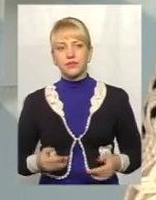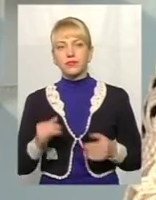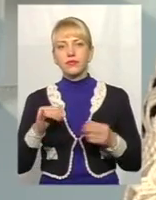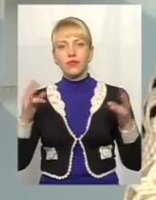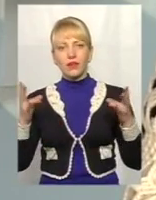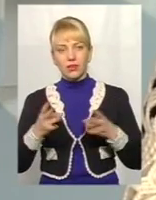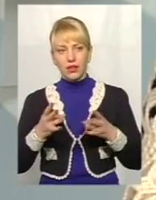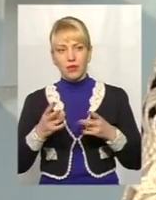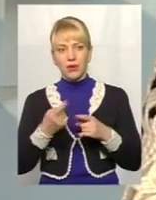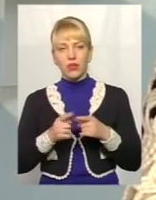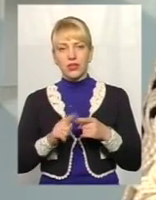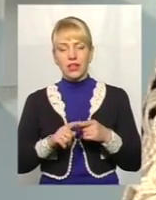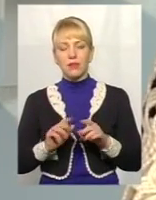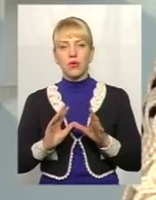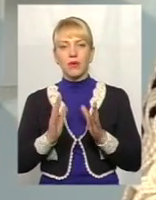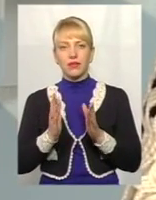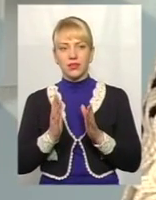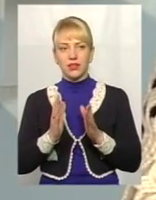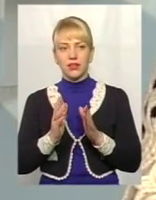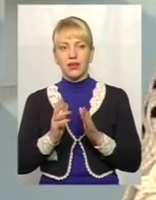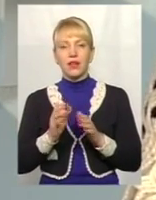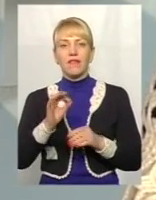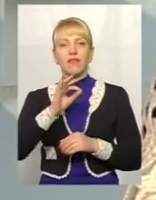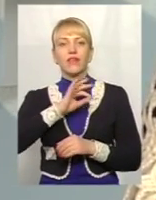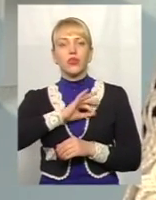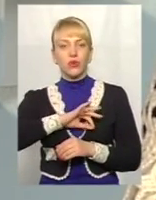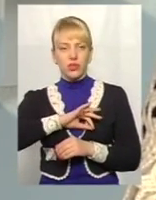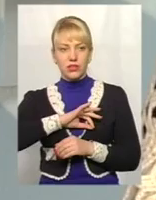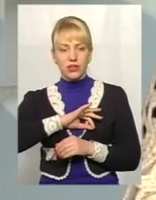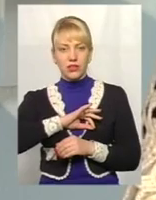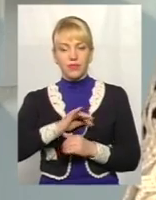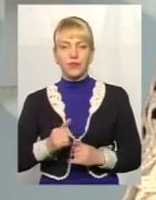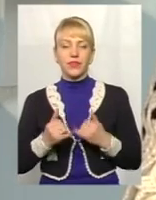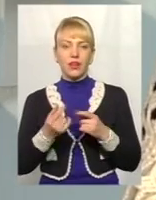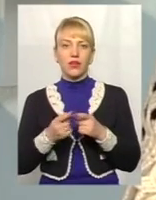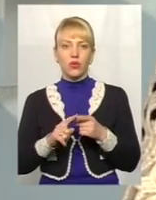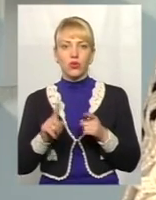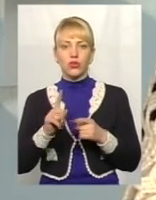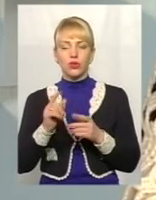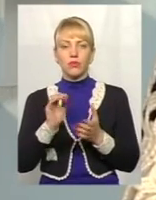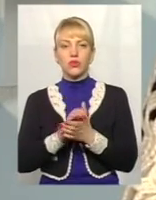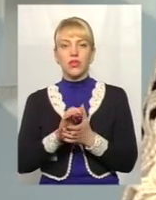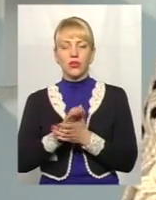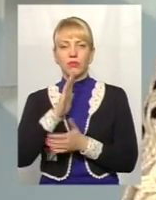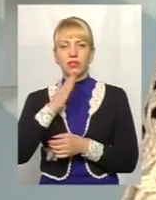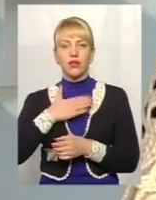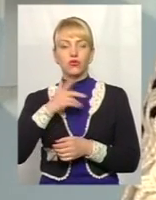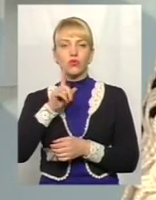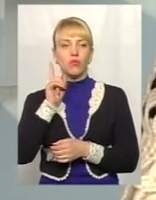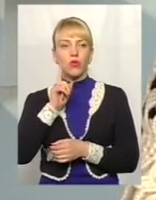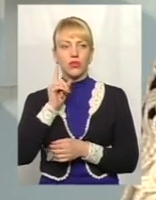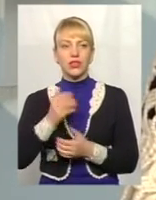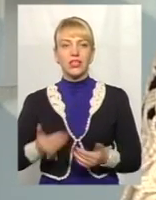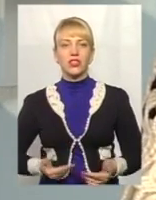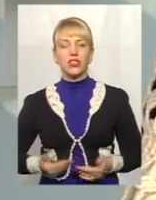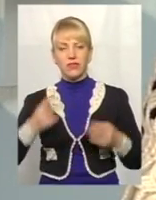треба оцей момент використати для того, щоб познайомити нашу молодь з